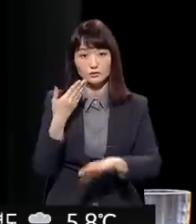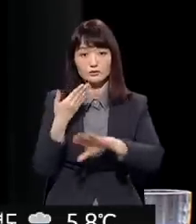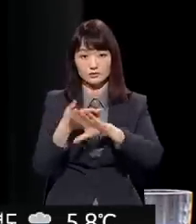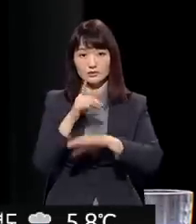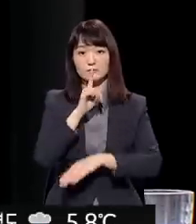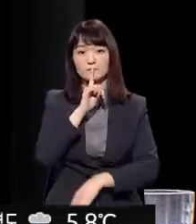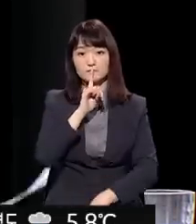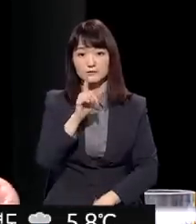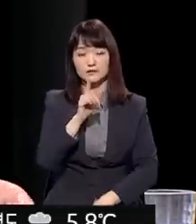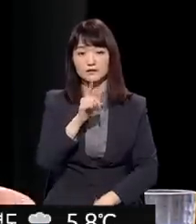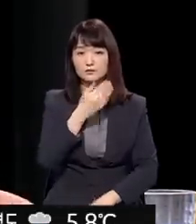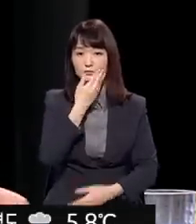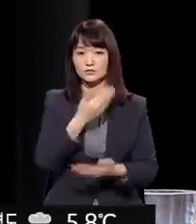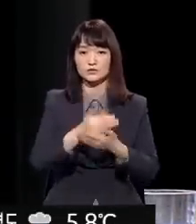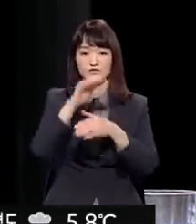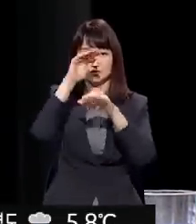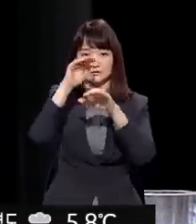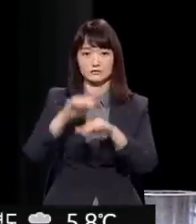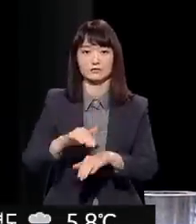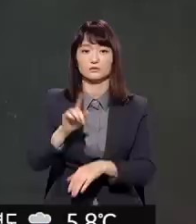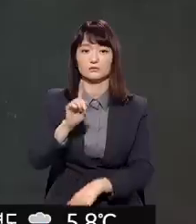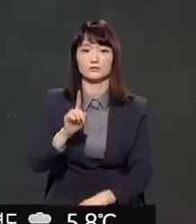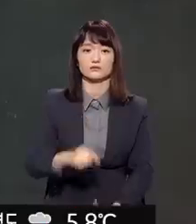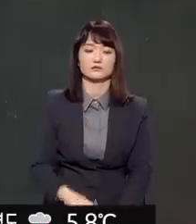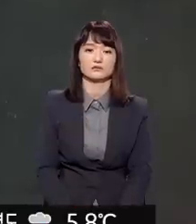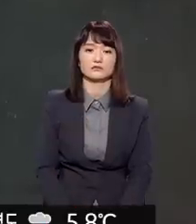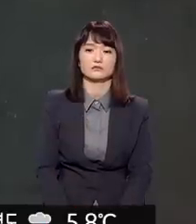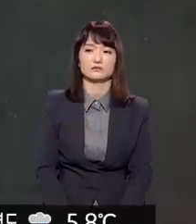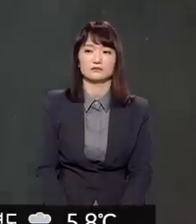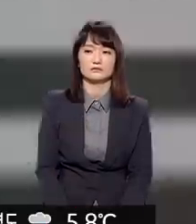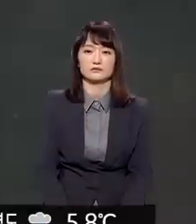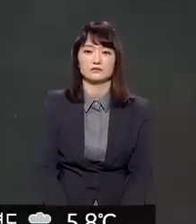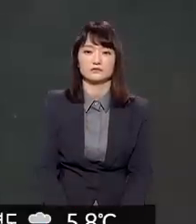것이죠. 체크포인트 짚어봅니다.